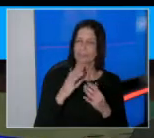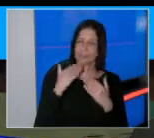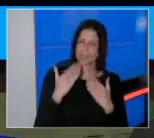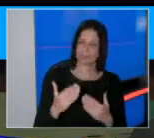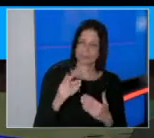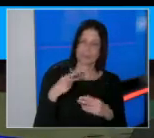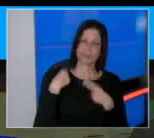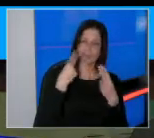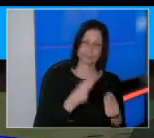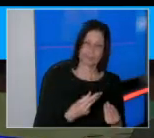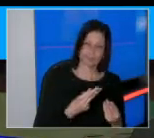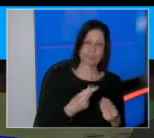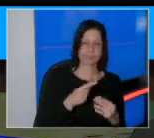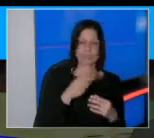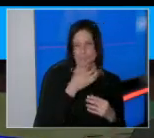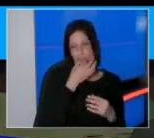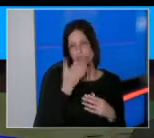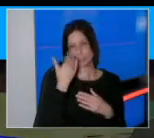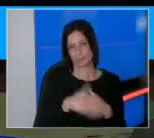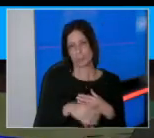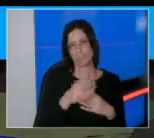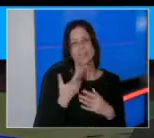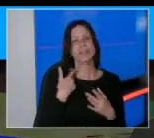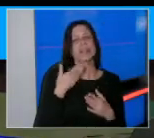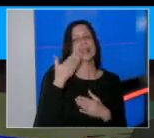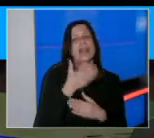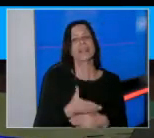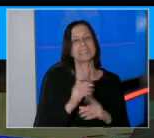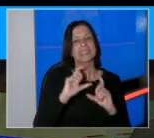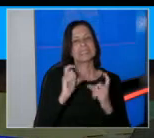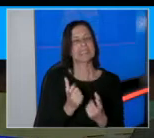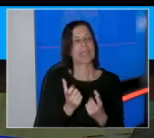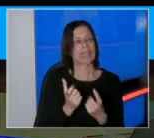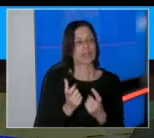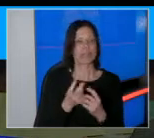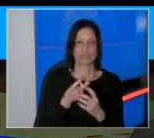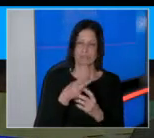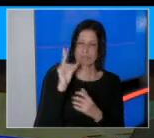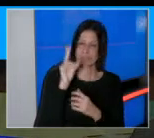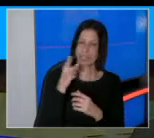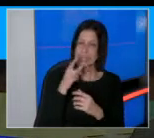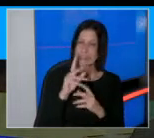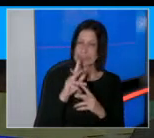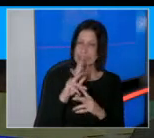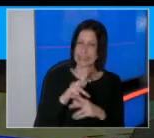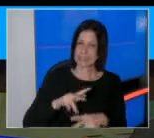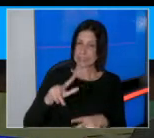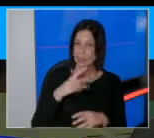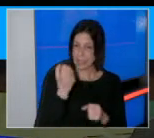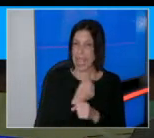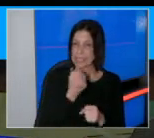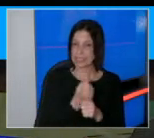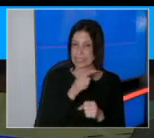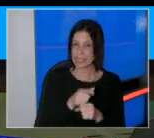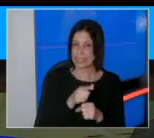לסיבוב אחרון, ותשמע, אני אשאל אותך שאלה אחת. בוא נגיד וניכנס לסגר מהודק. הציבור יעשה את